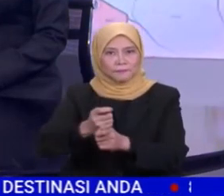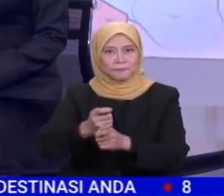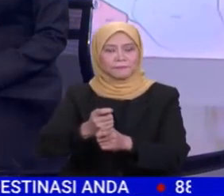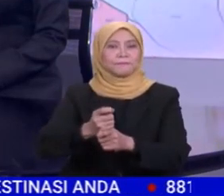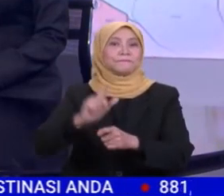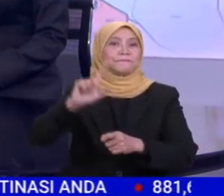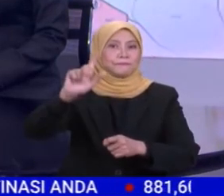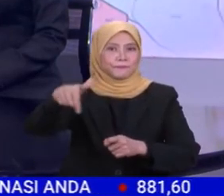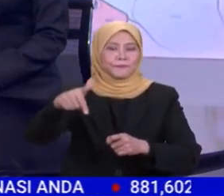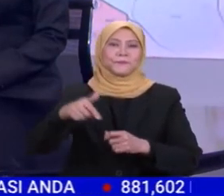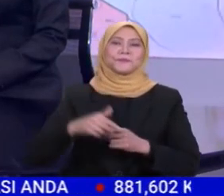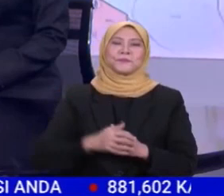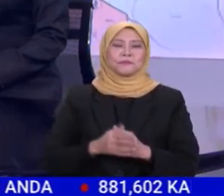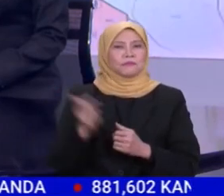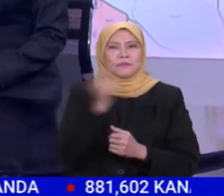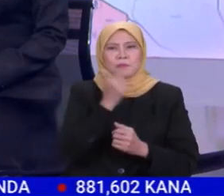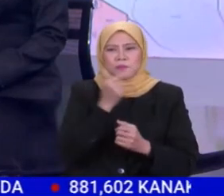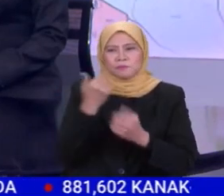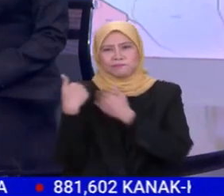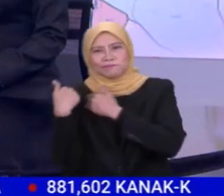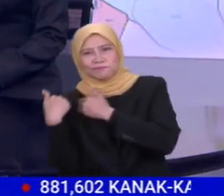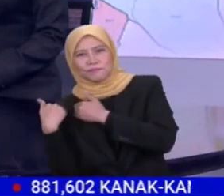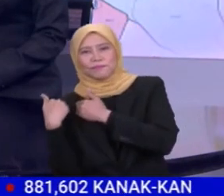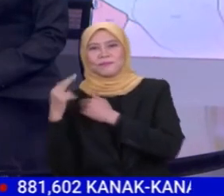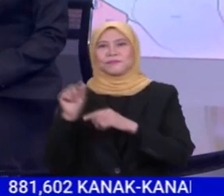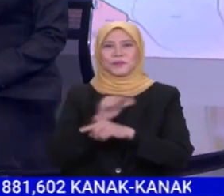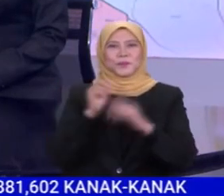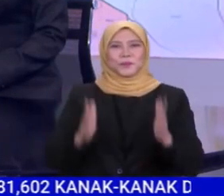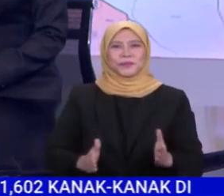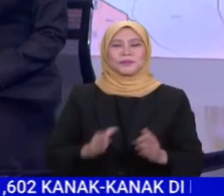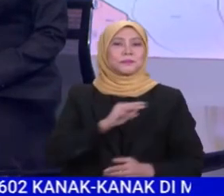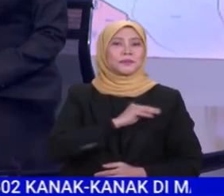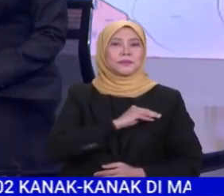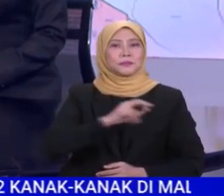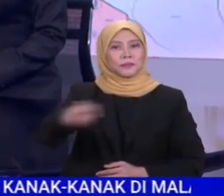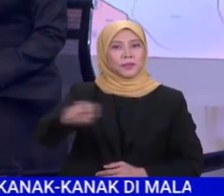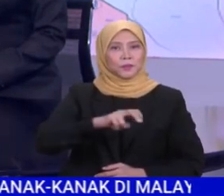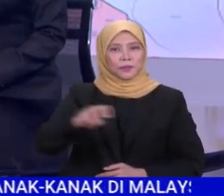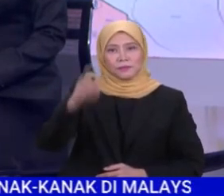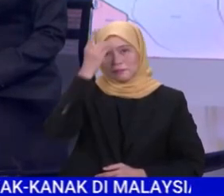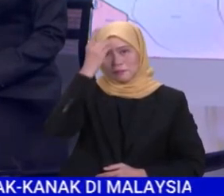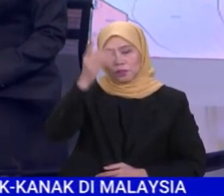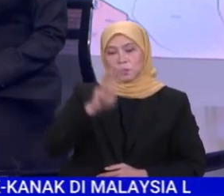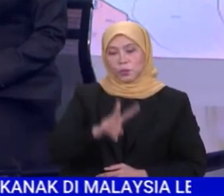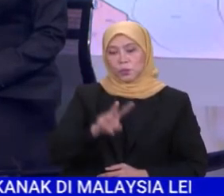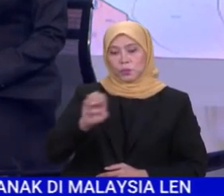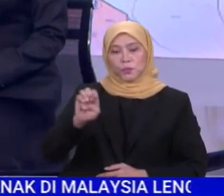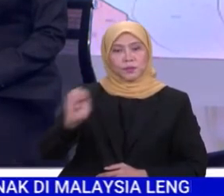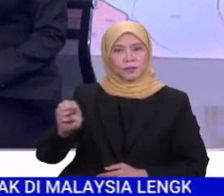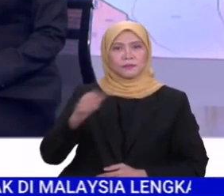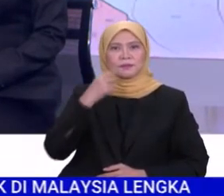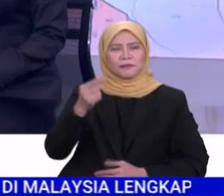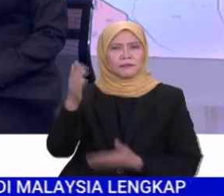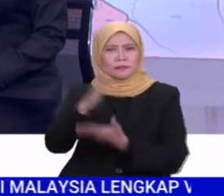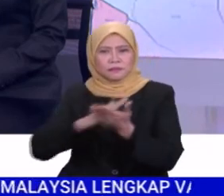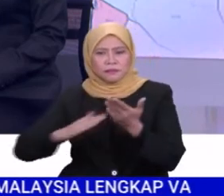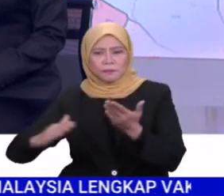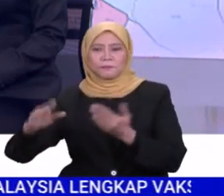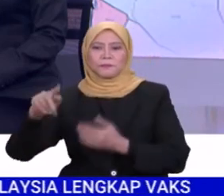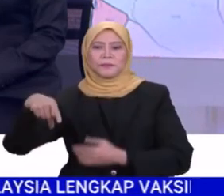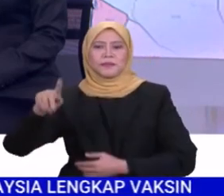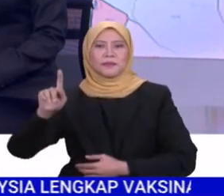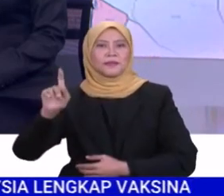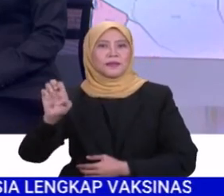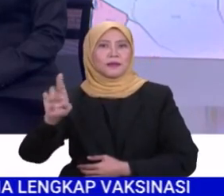ditetapkan kelak tidak membebankan pengguna. Menteri Pengangkutan Datuk Seri Dr. Wee Ka Siong berkata, dakwaan pengerusi